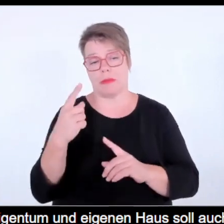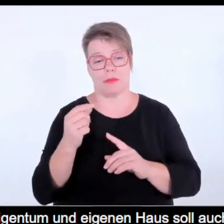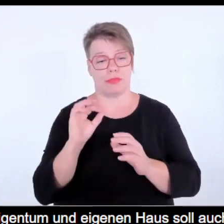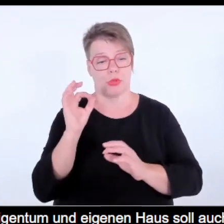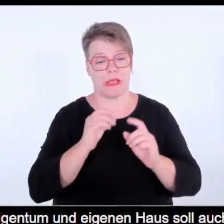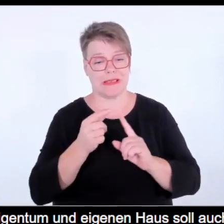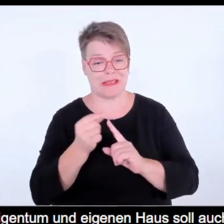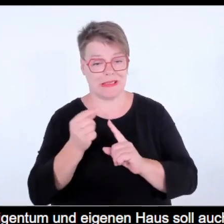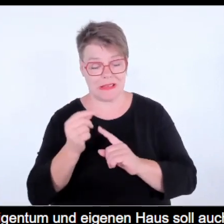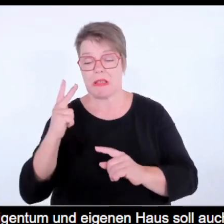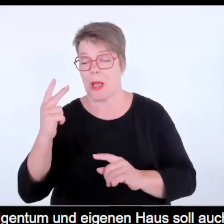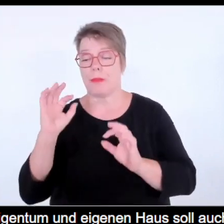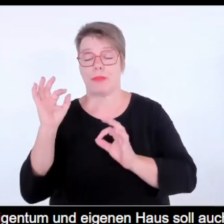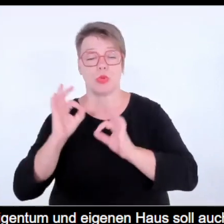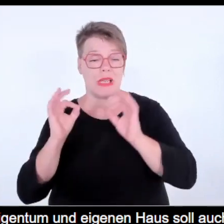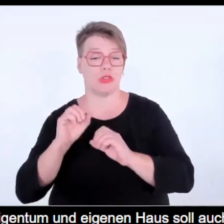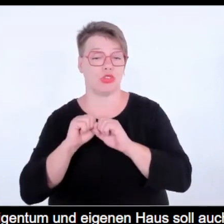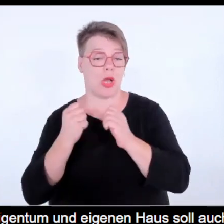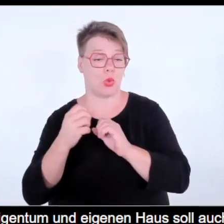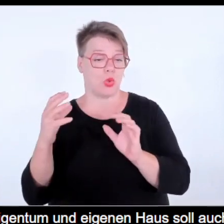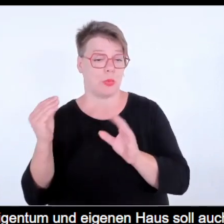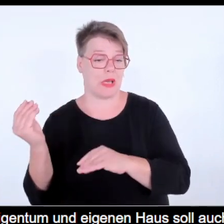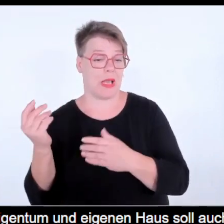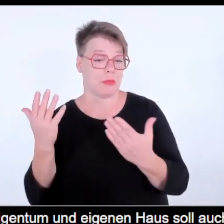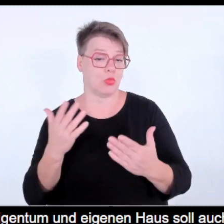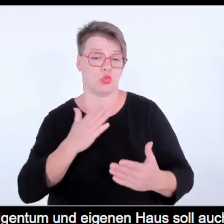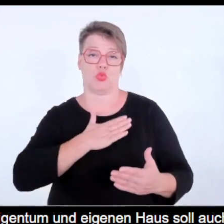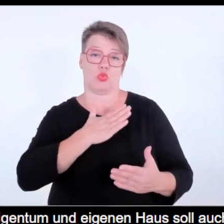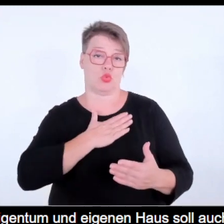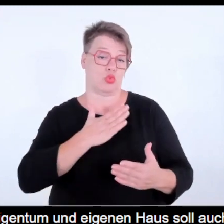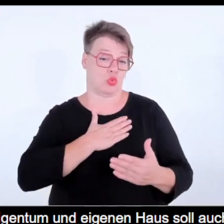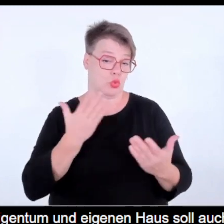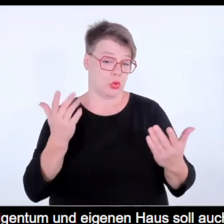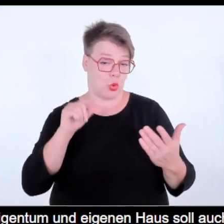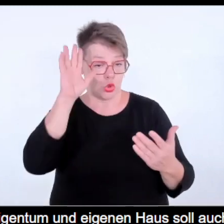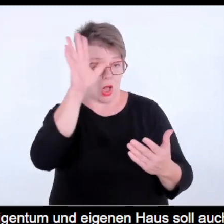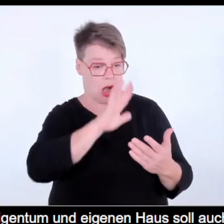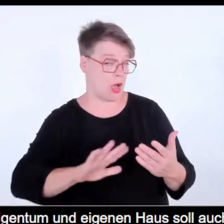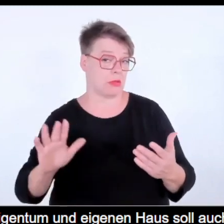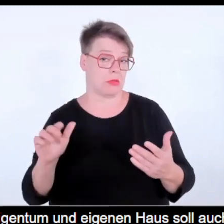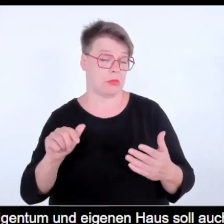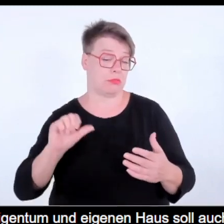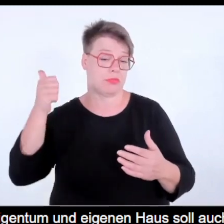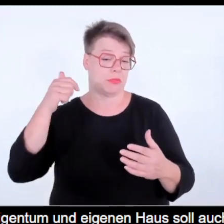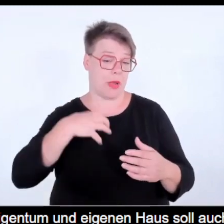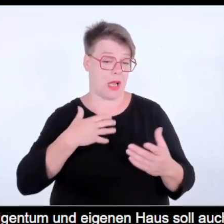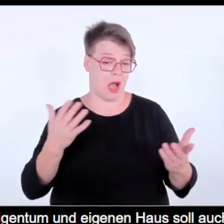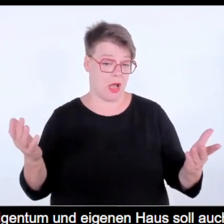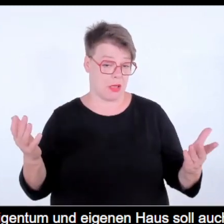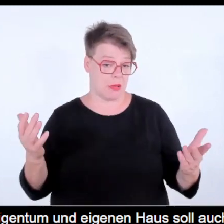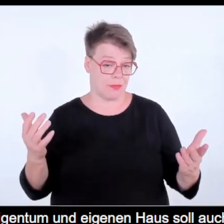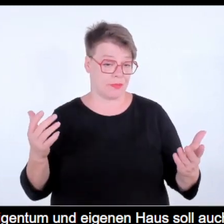nicht zahlen kann, sondern auch Eigenkapital, wird er an der Stelle unterstützt. Das heißt, der erste Teil ist Bayern-Darlehen fürs Eigenheim.